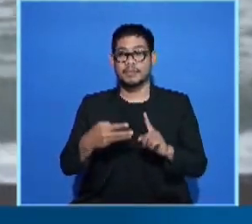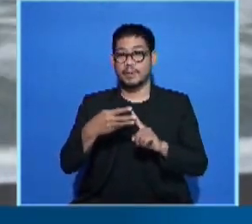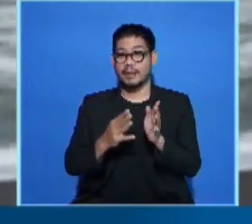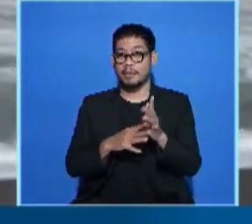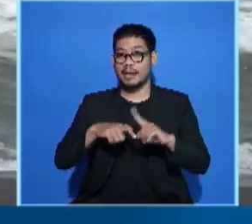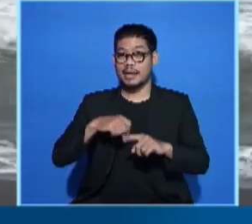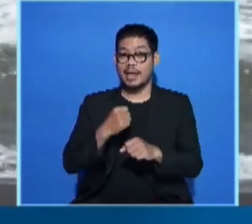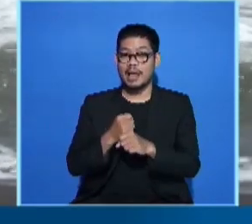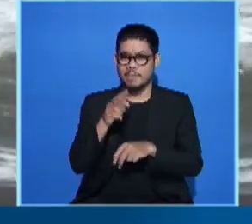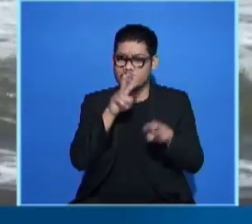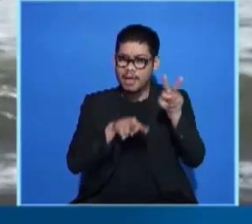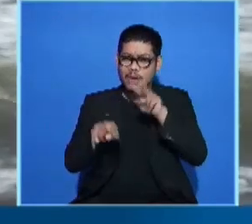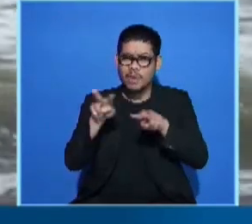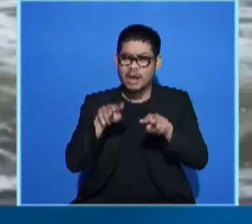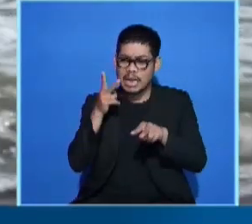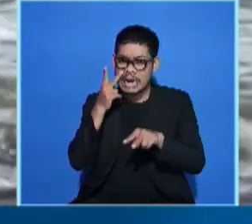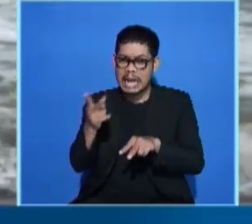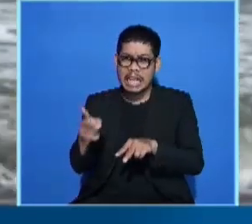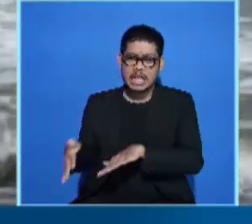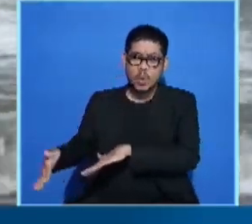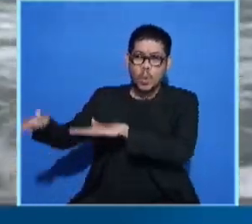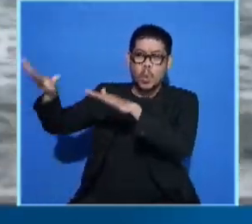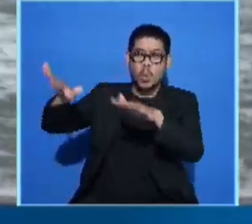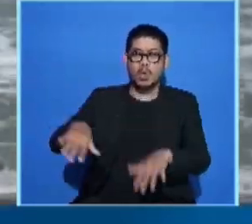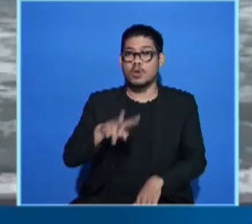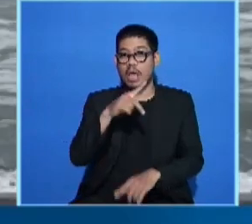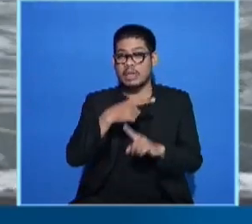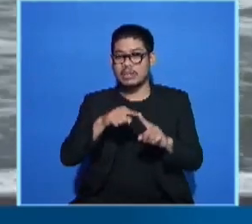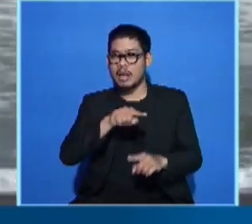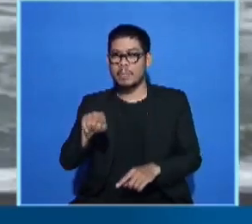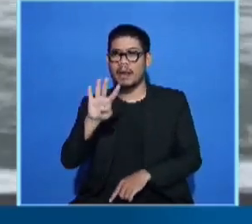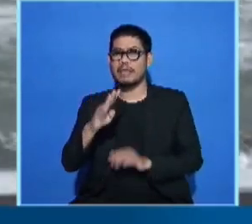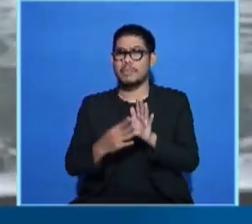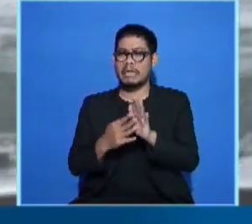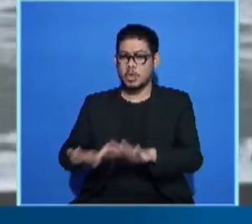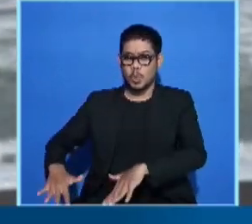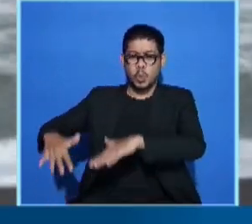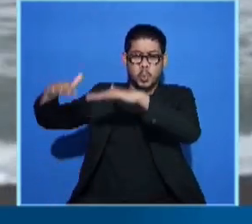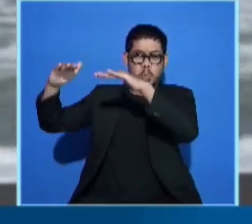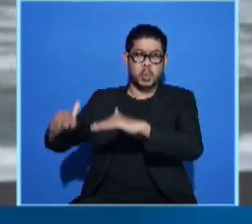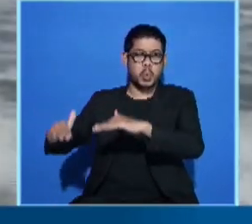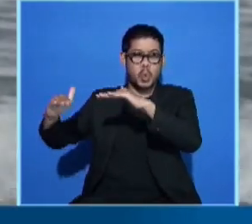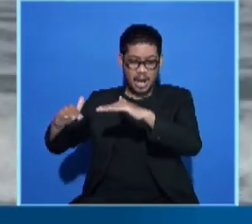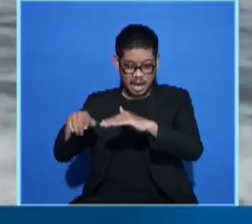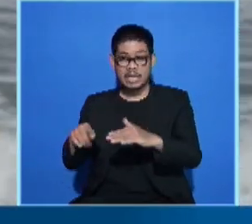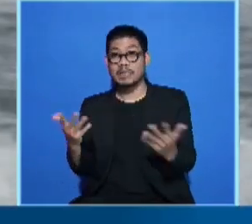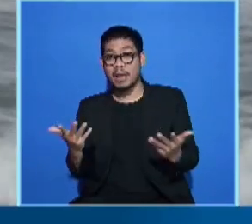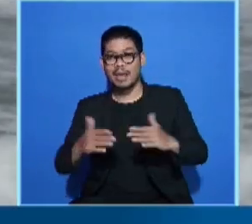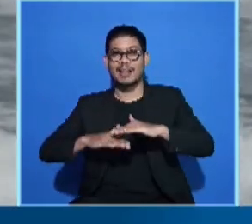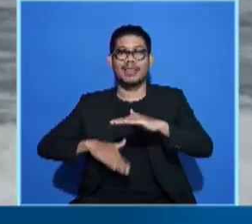tinggi gelombang mencapai 2,5 hingga 4 meter berpeluang terjadi di perairan Selatan termasuk Yogyakarta